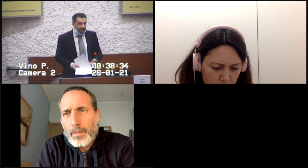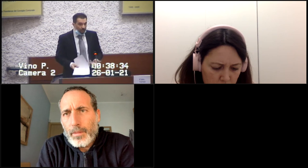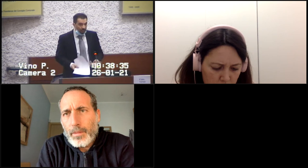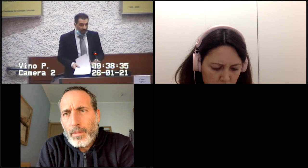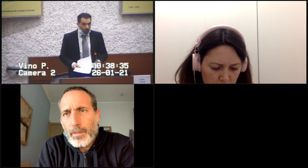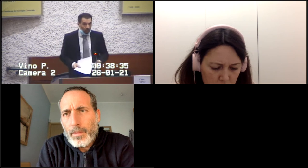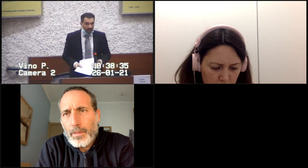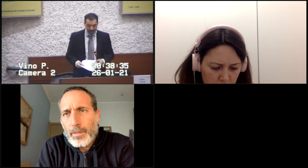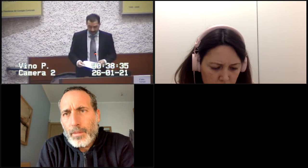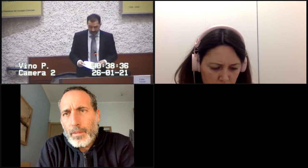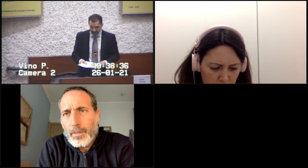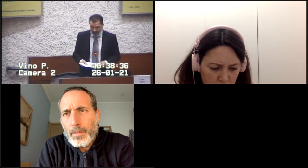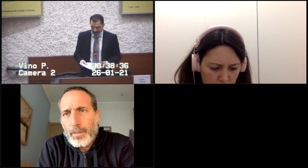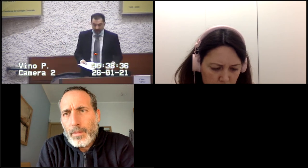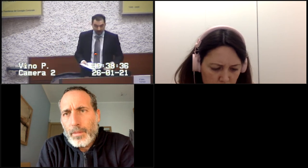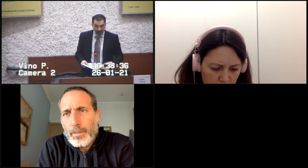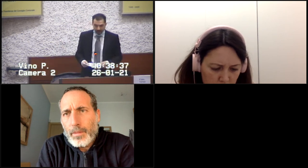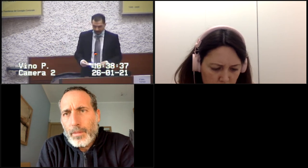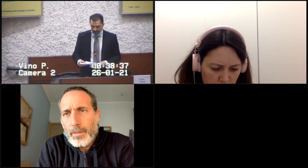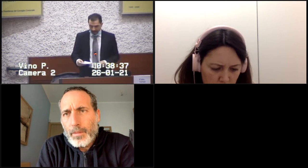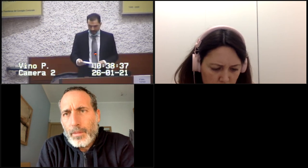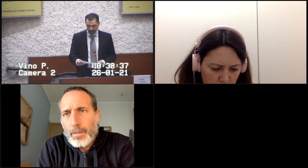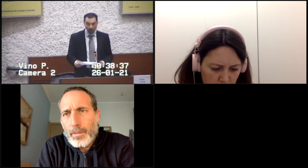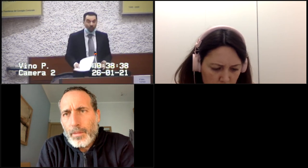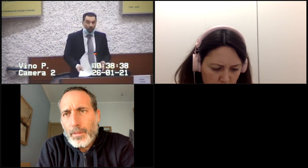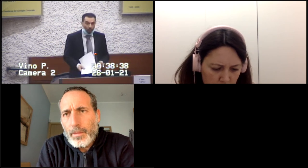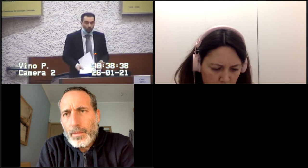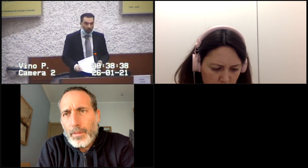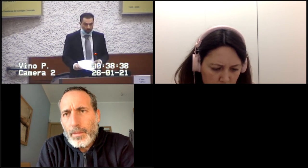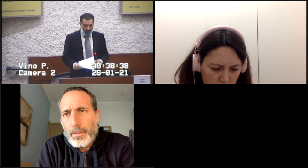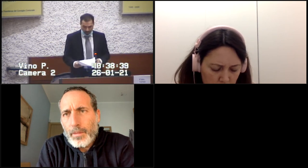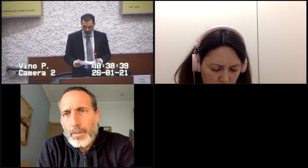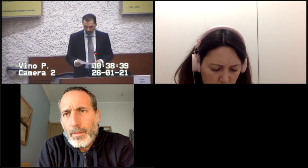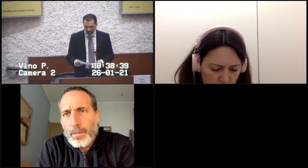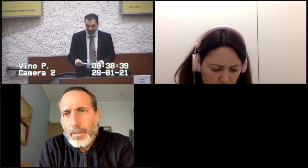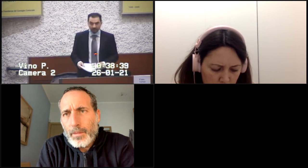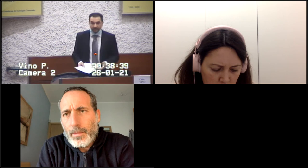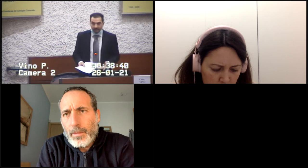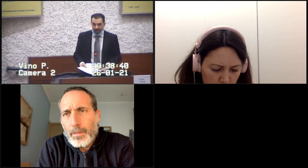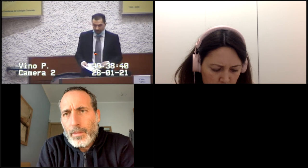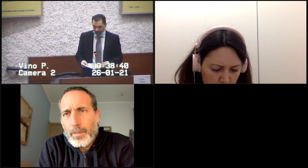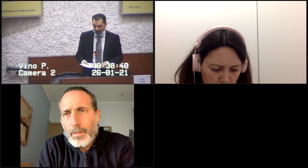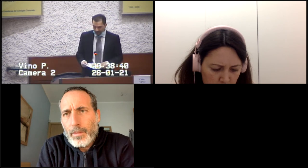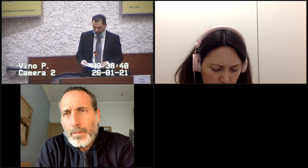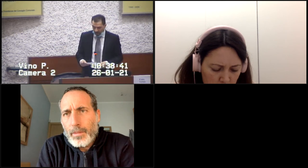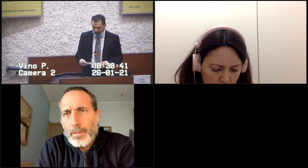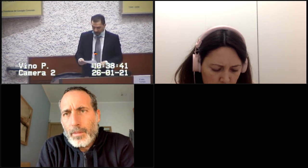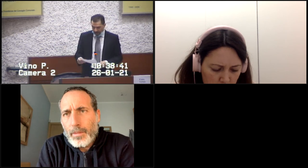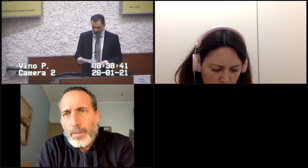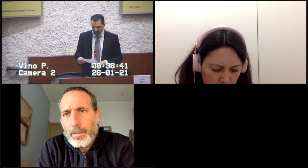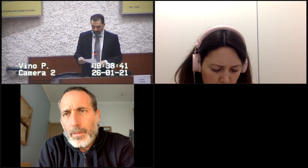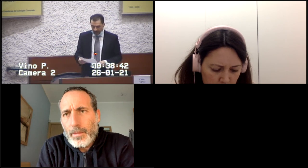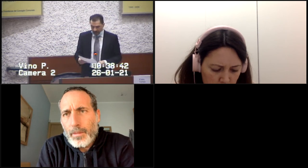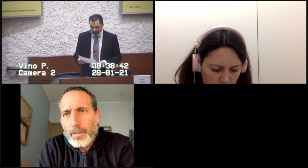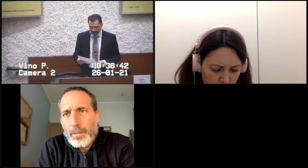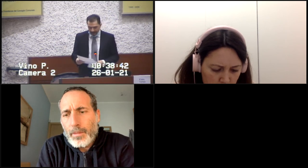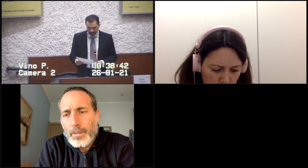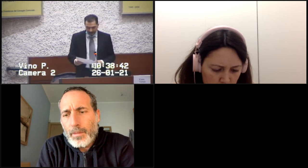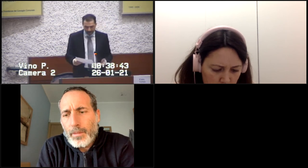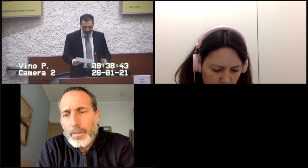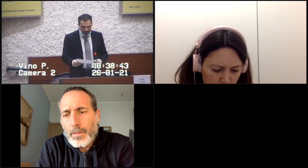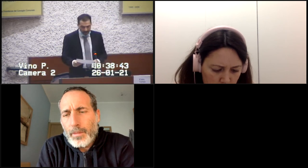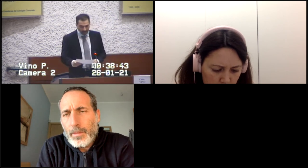Noi della lista civica dei giovani sestesi, chiaramente, daremo un voto convintamente favorevole alla scelta